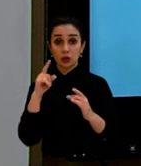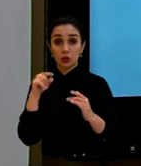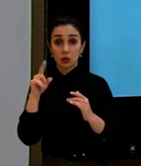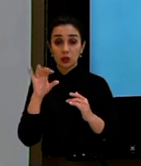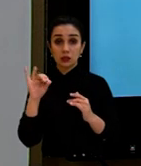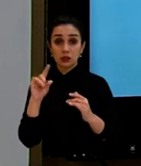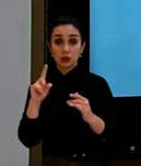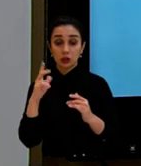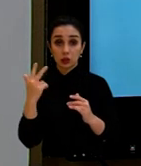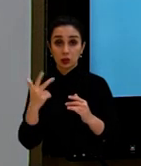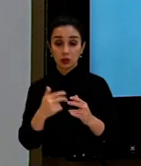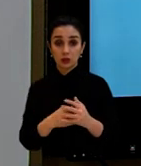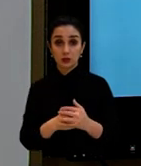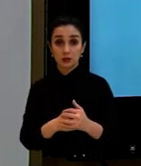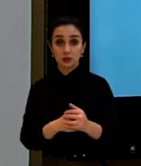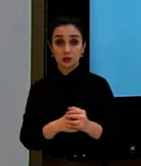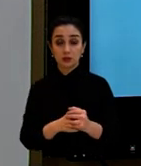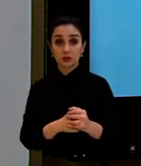из 3.